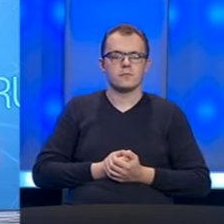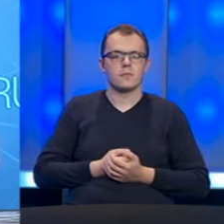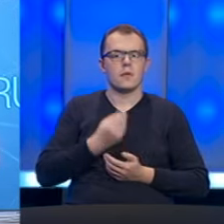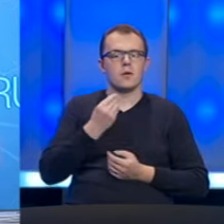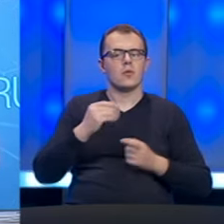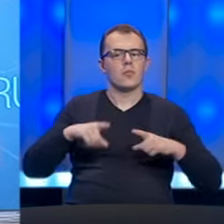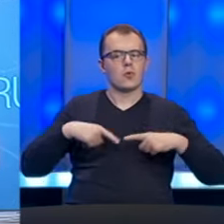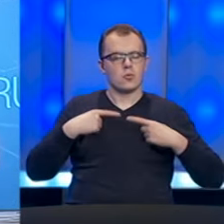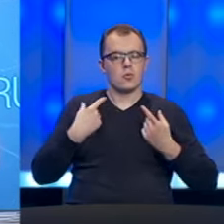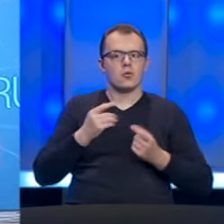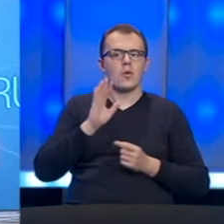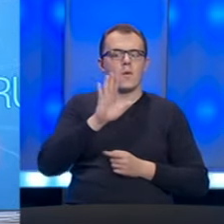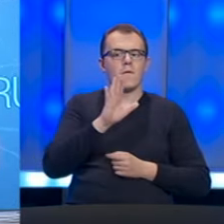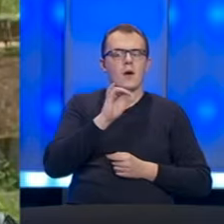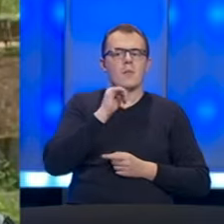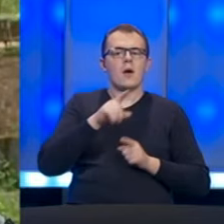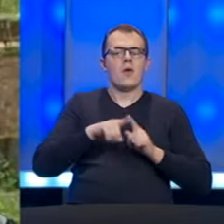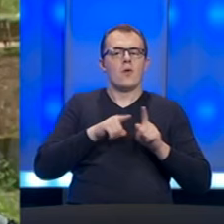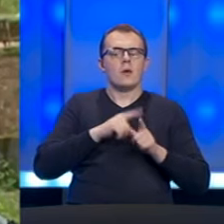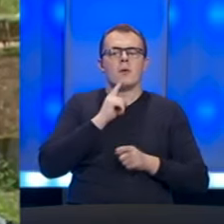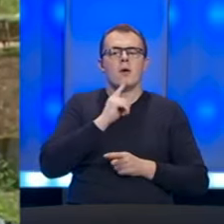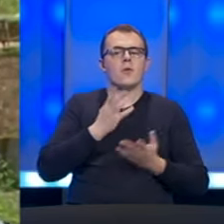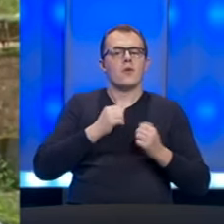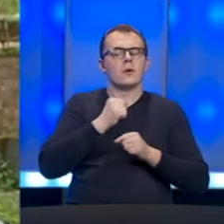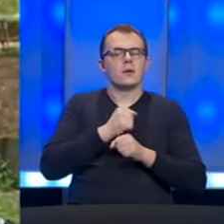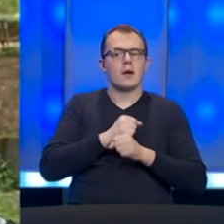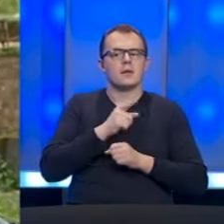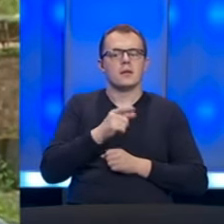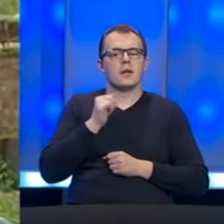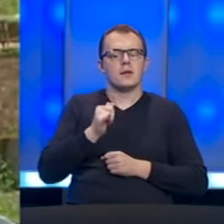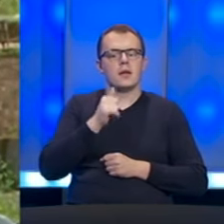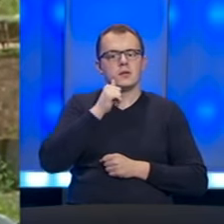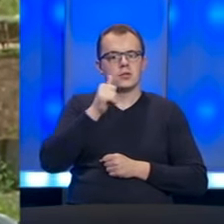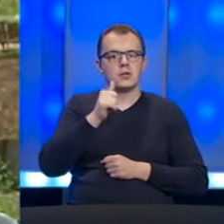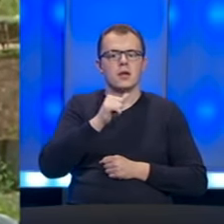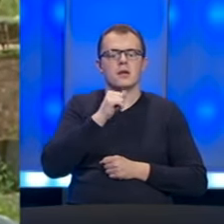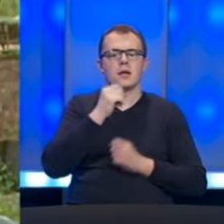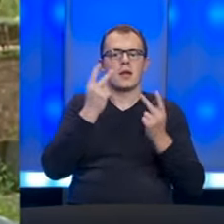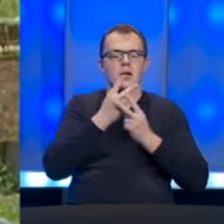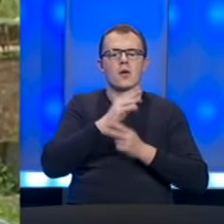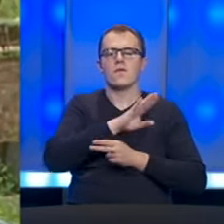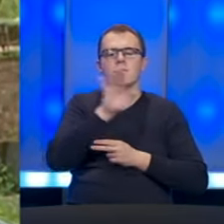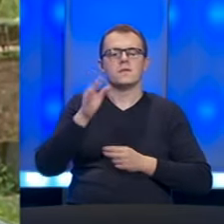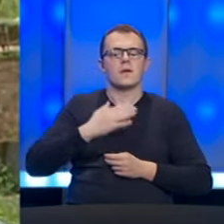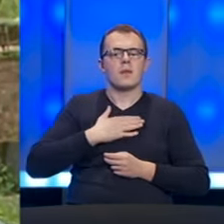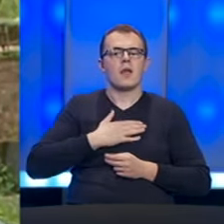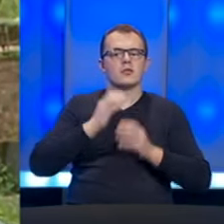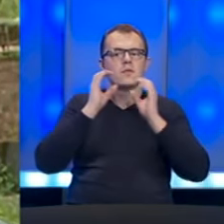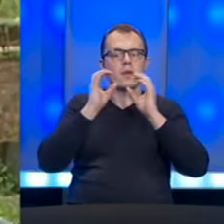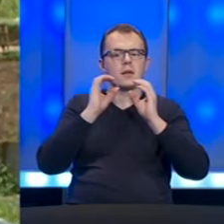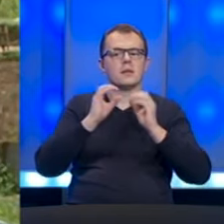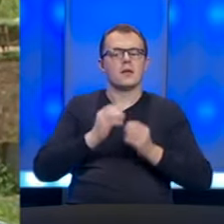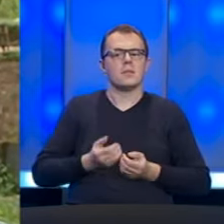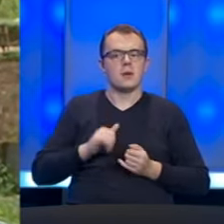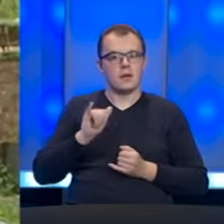Dobro jutro vama, kolegama koji radite na današnji dan i naravno svim našim gledateljima.